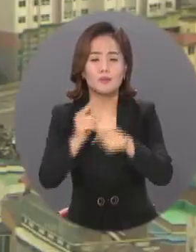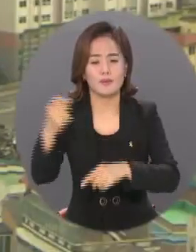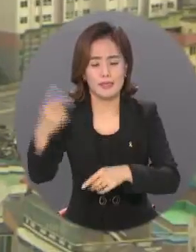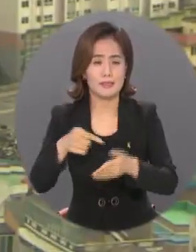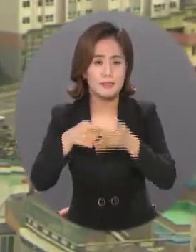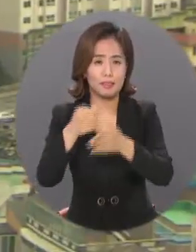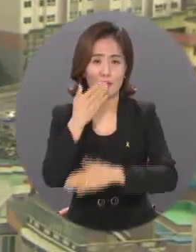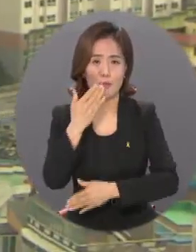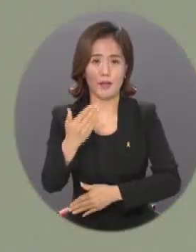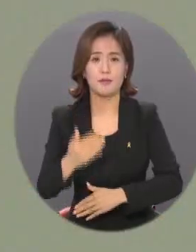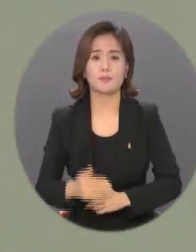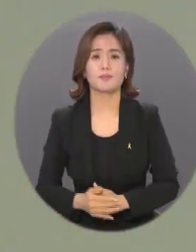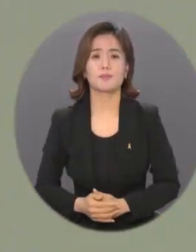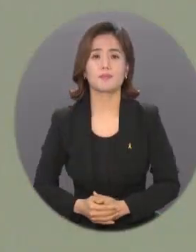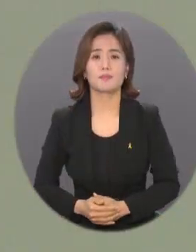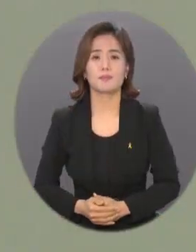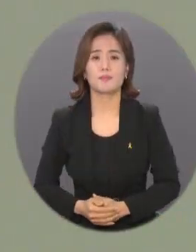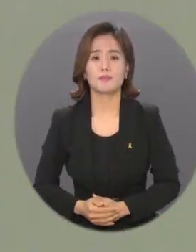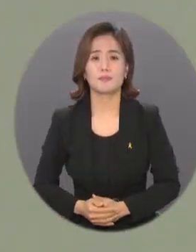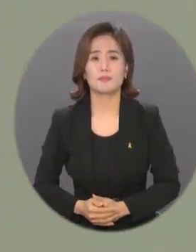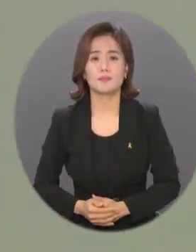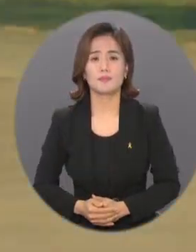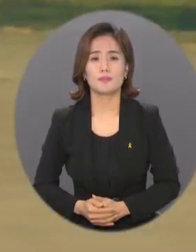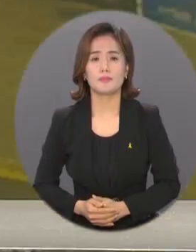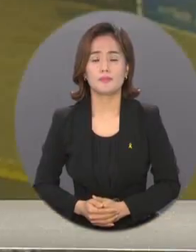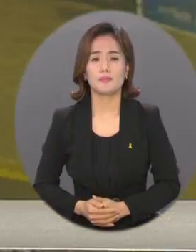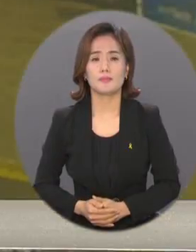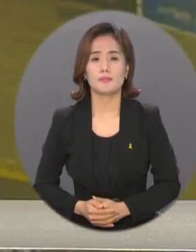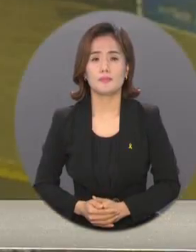기간에 신청하면 됩니다.